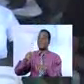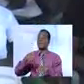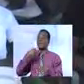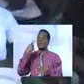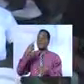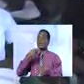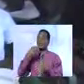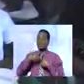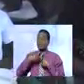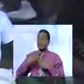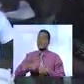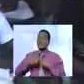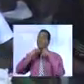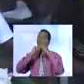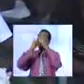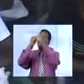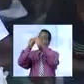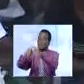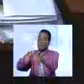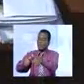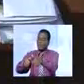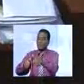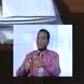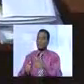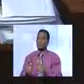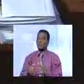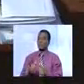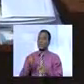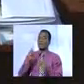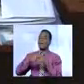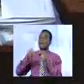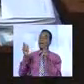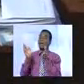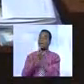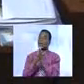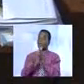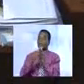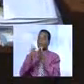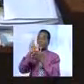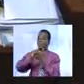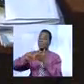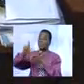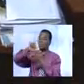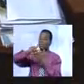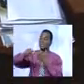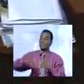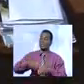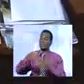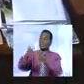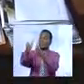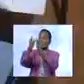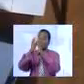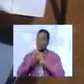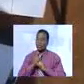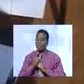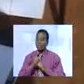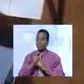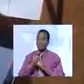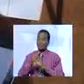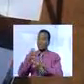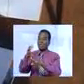d'excellence du lycée KFW de Miyagi. Ils ont reçu des kits scolaires et des